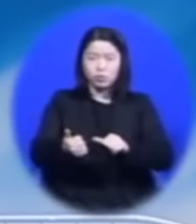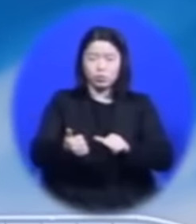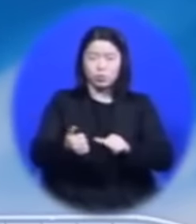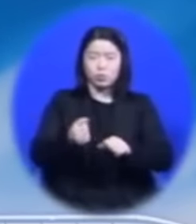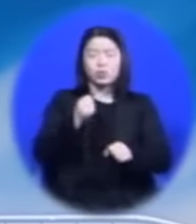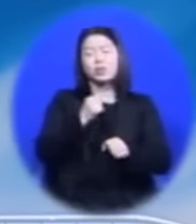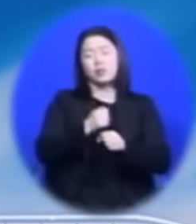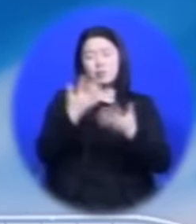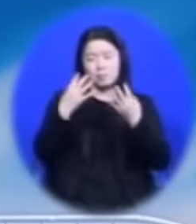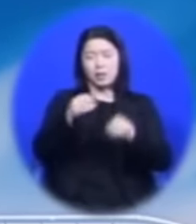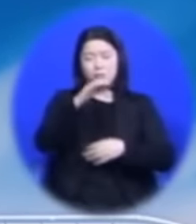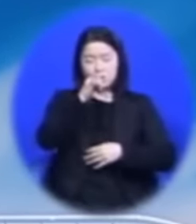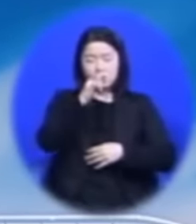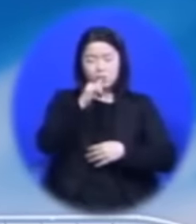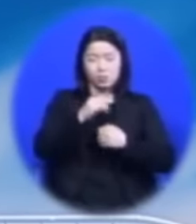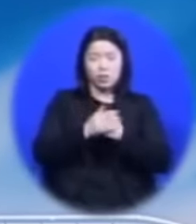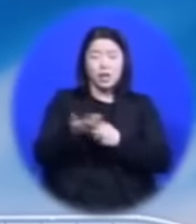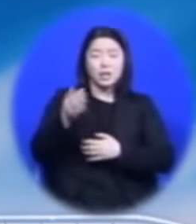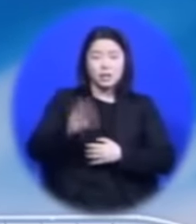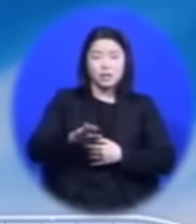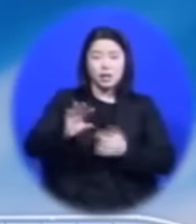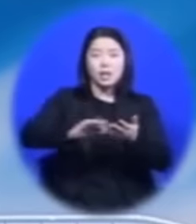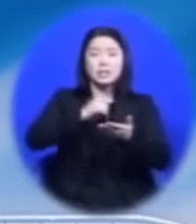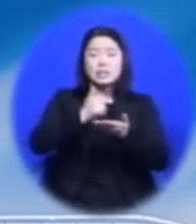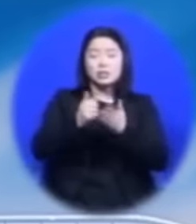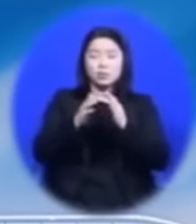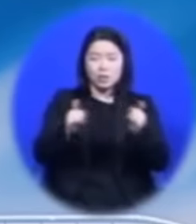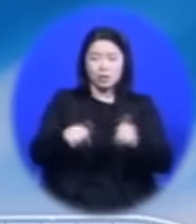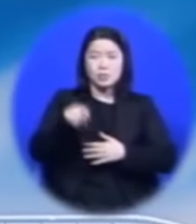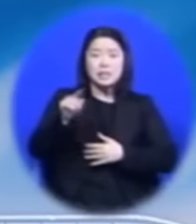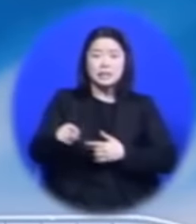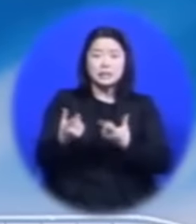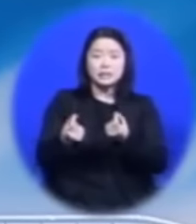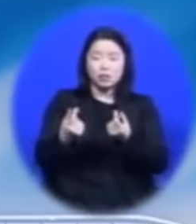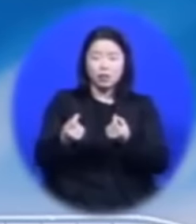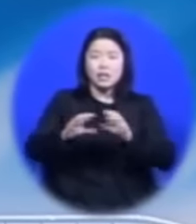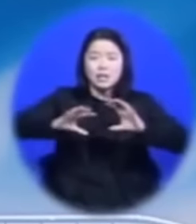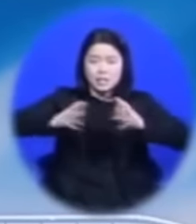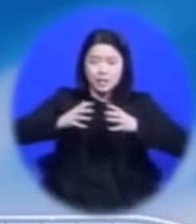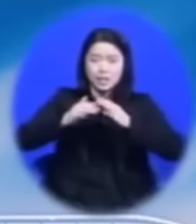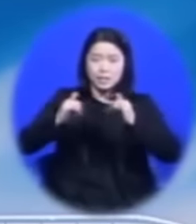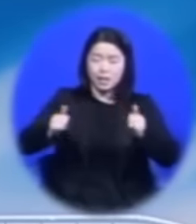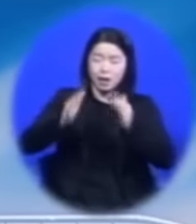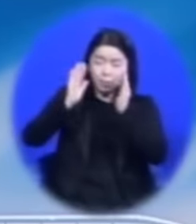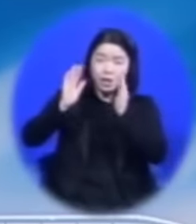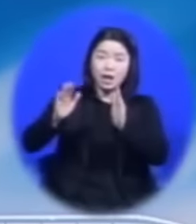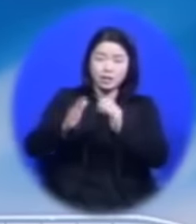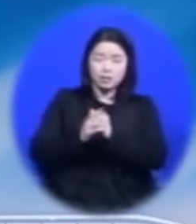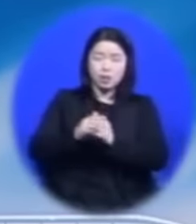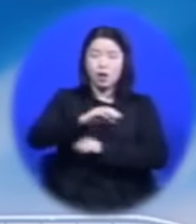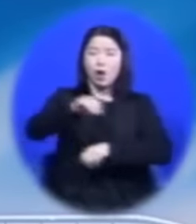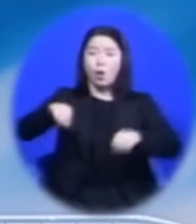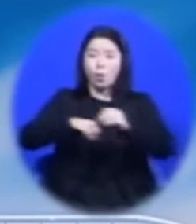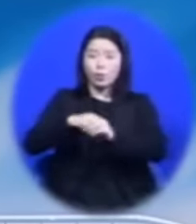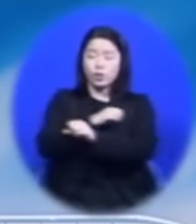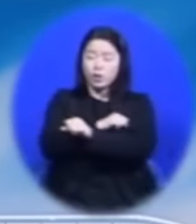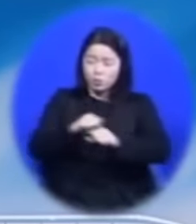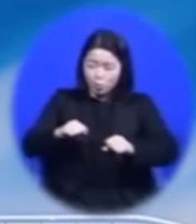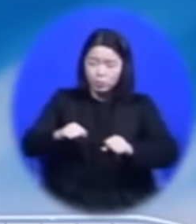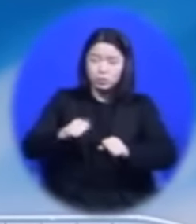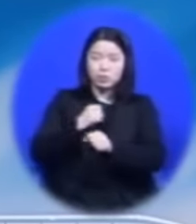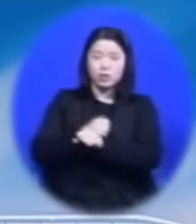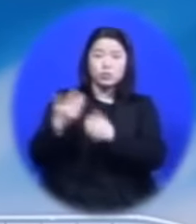했어요. 그런데 그리스도인들은 그런 세상 사람들을 향하여 오히려 용서하고